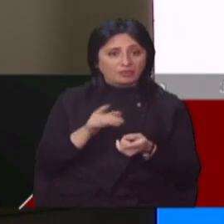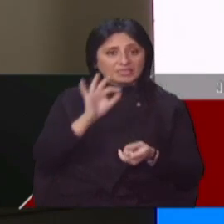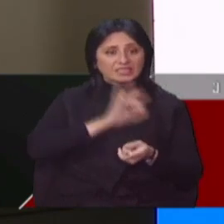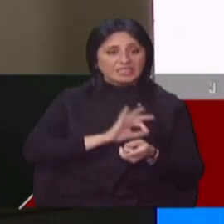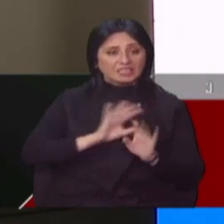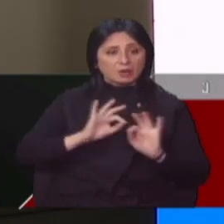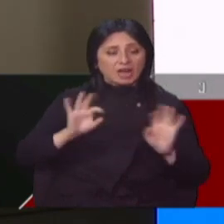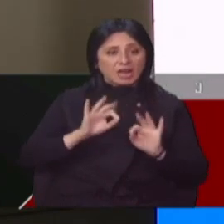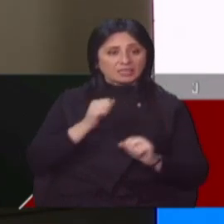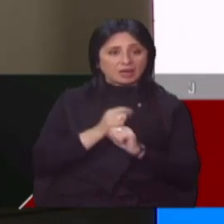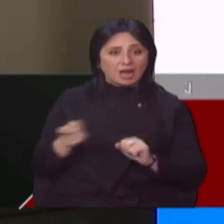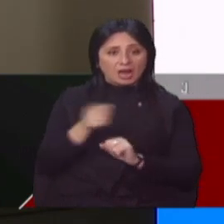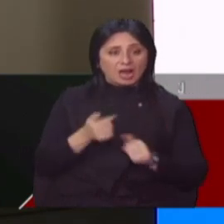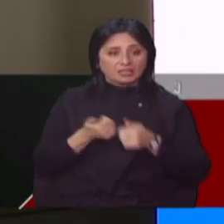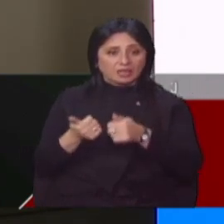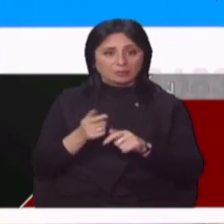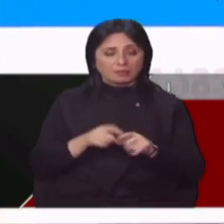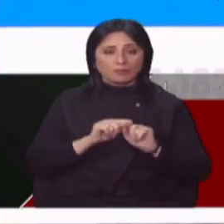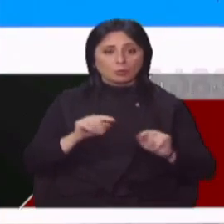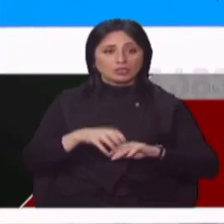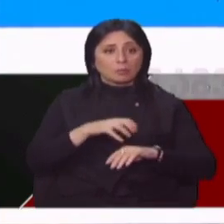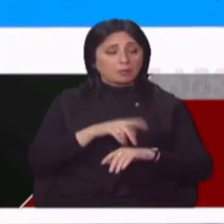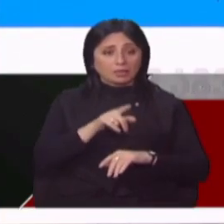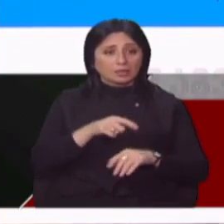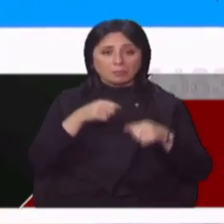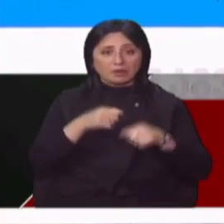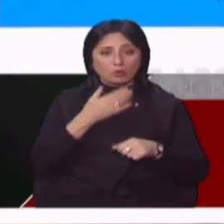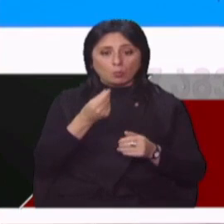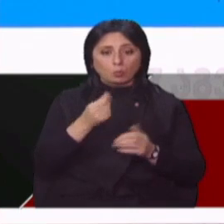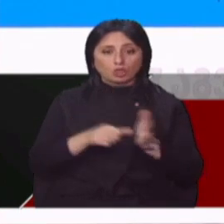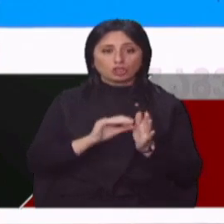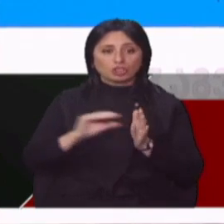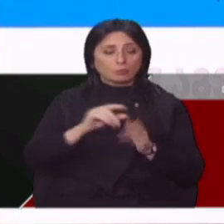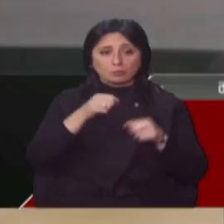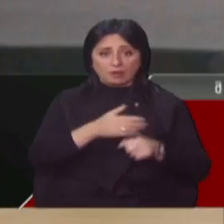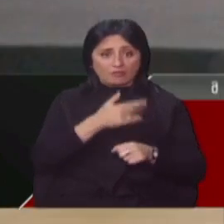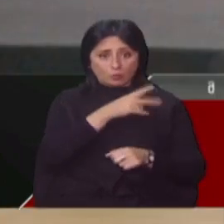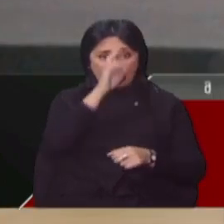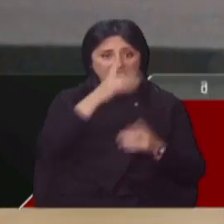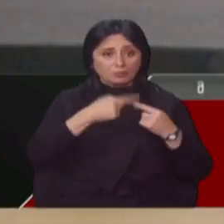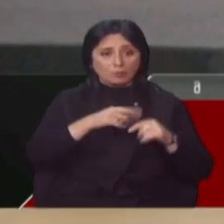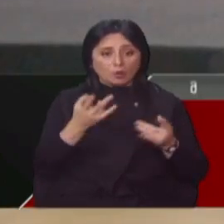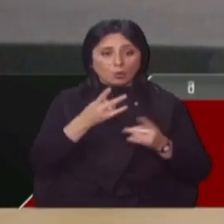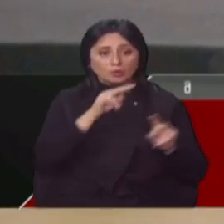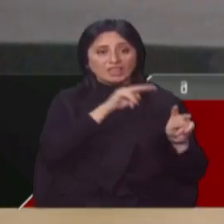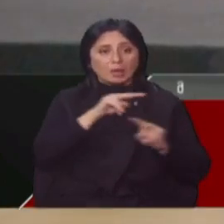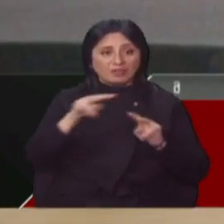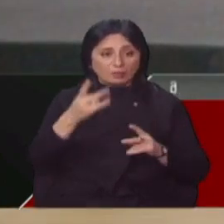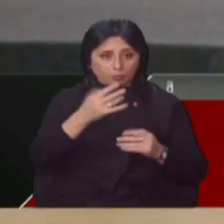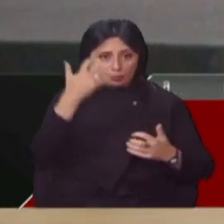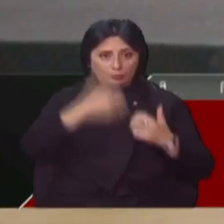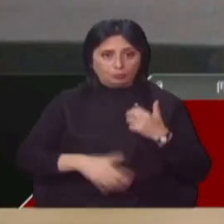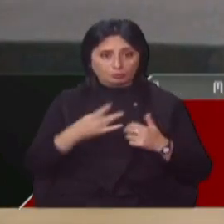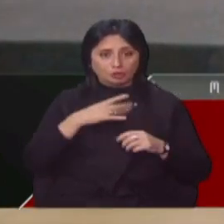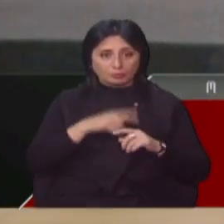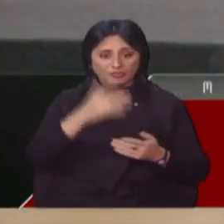სასარგებლო განცხადებების გაკეთება. ოპოზიციური პარტიებისთვის ფულადი შემოწირულობების გაცემა და პოლიტიკური სუბიექტების წევრობა